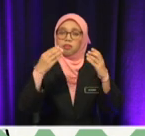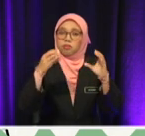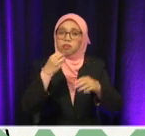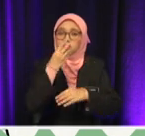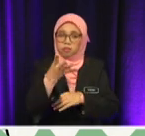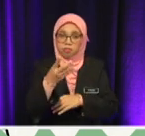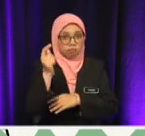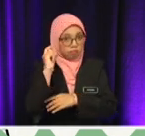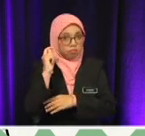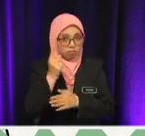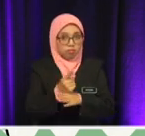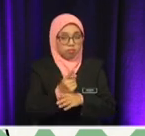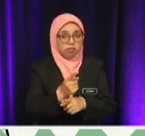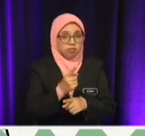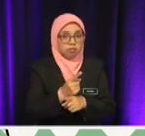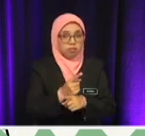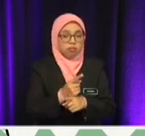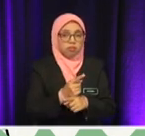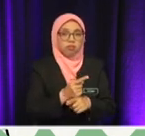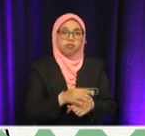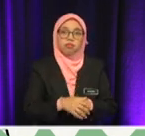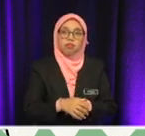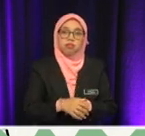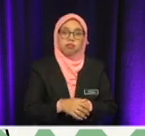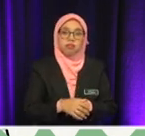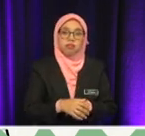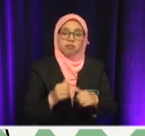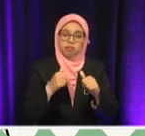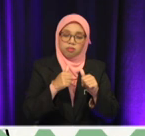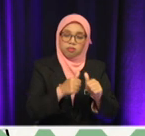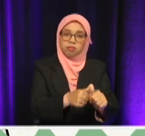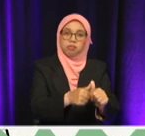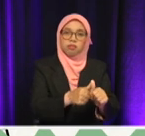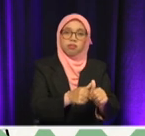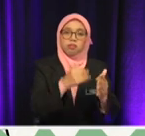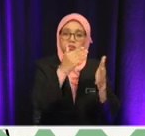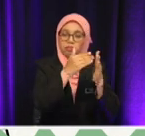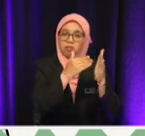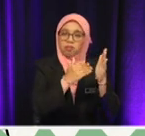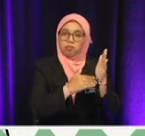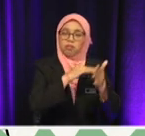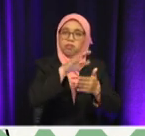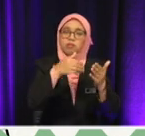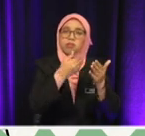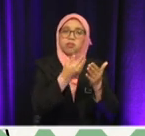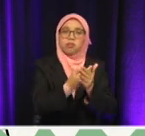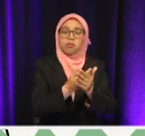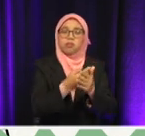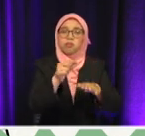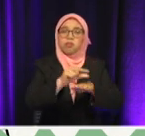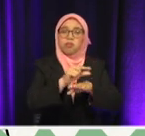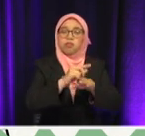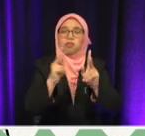Okey, betul. Okey, mengikut urutan pun dah betul. Dan yang ketiga, semua guna kata kerja. Nampak tak kata kerja tu?